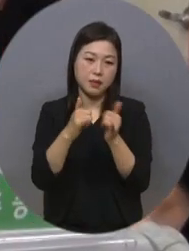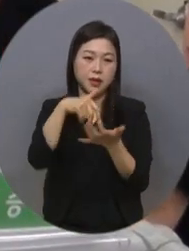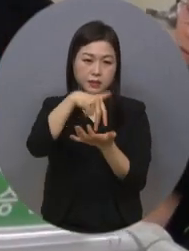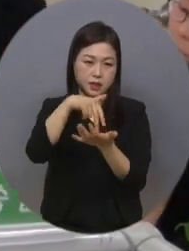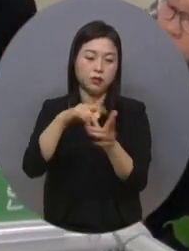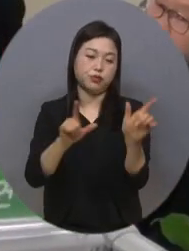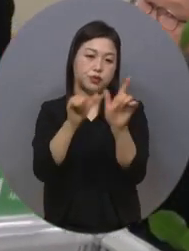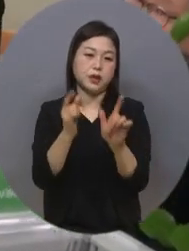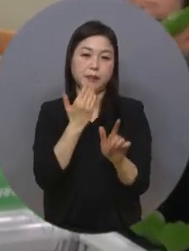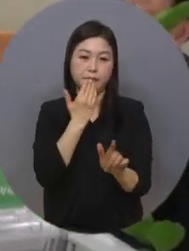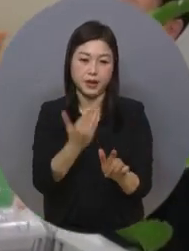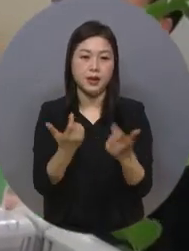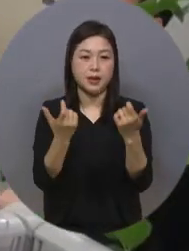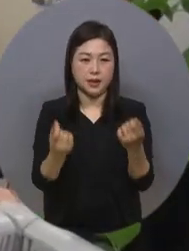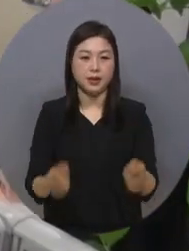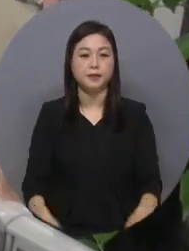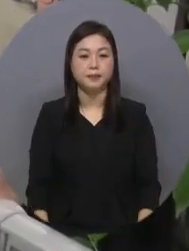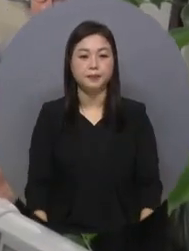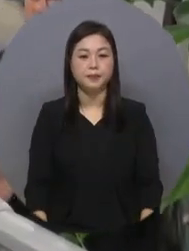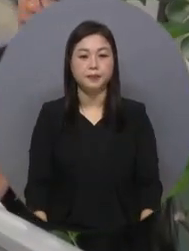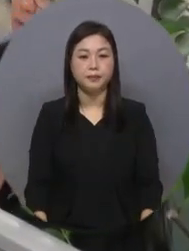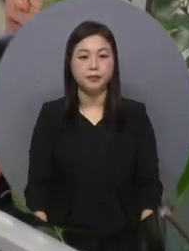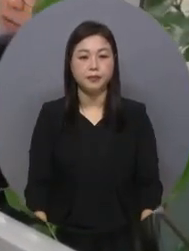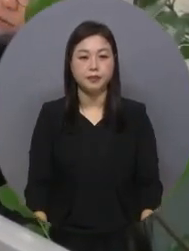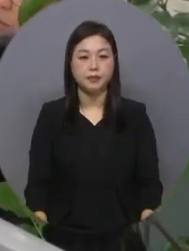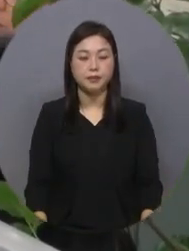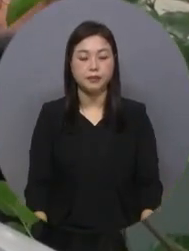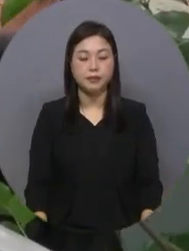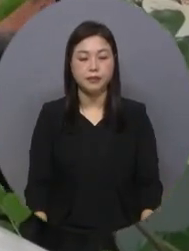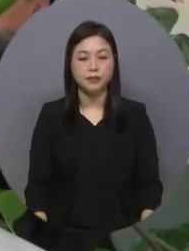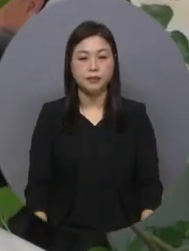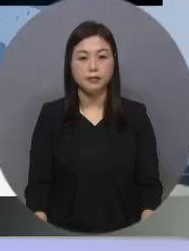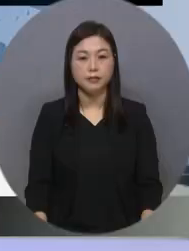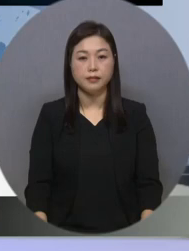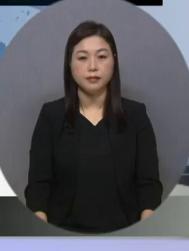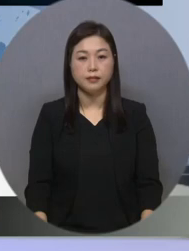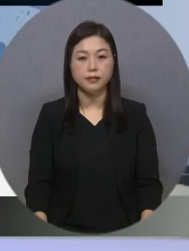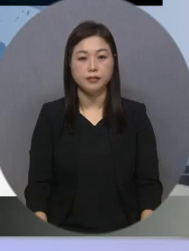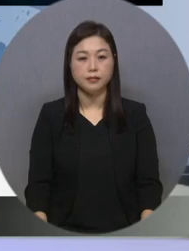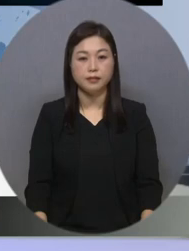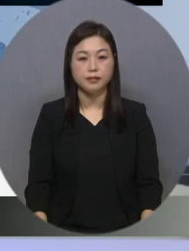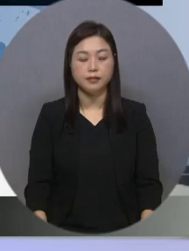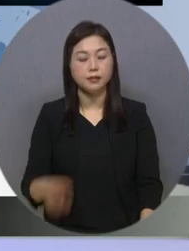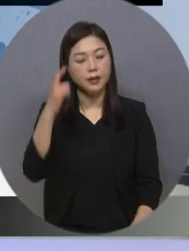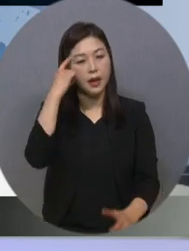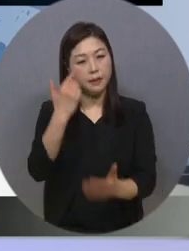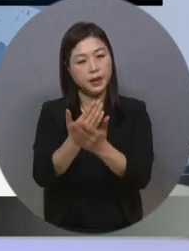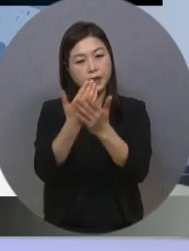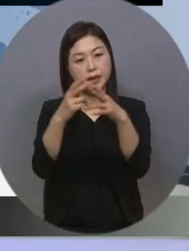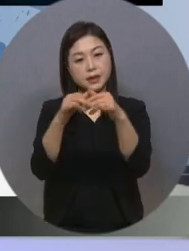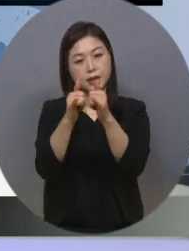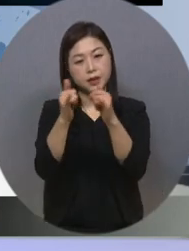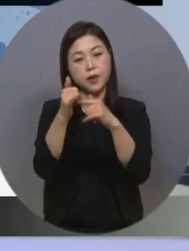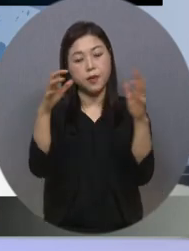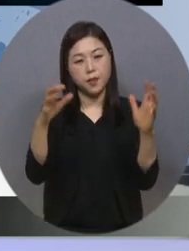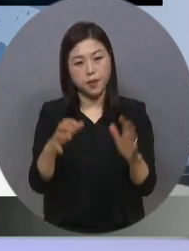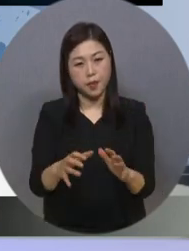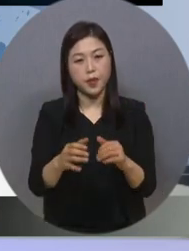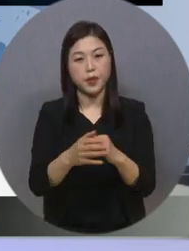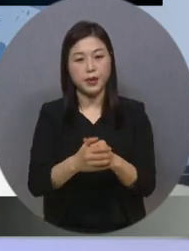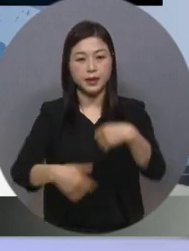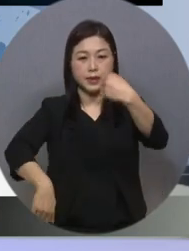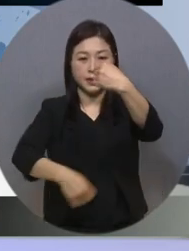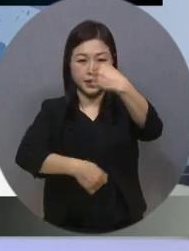살아갈 수 있을 것으로 기대됩니다. 복지TV 경기방송 정우선입니다. 발달 장애인으로 구성된 첼로